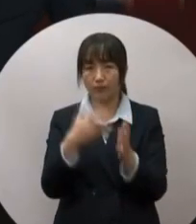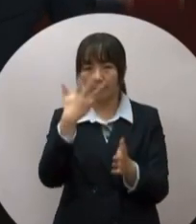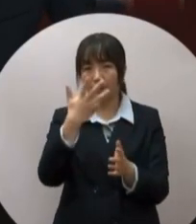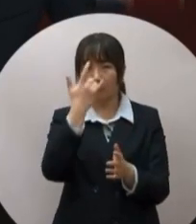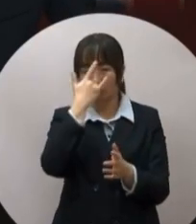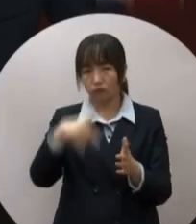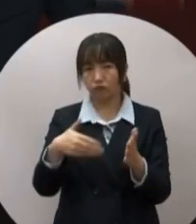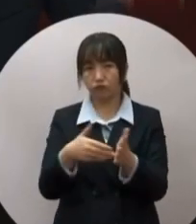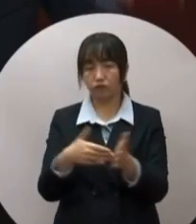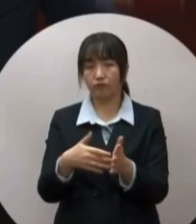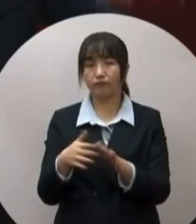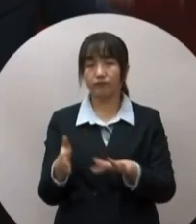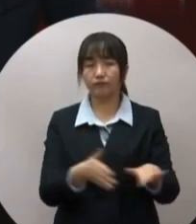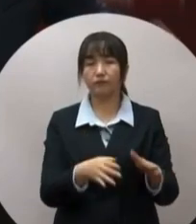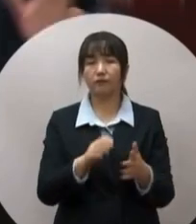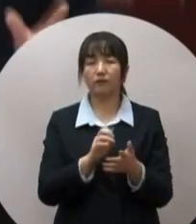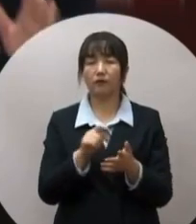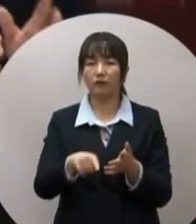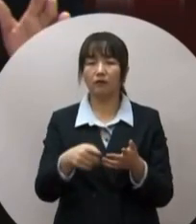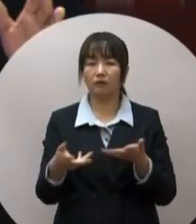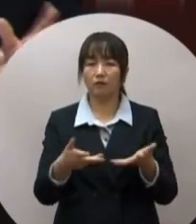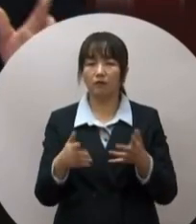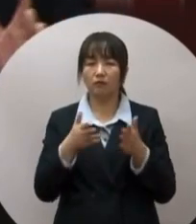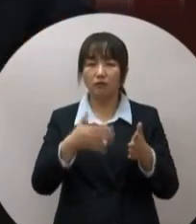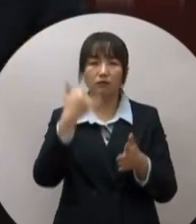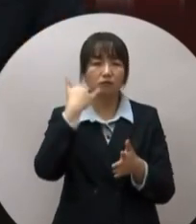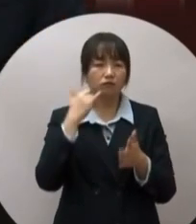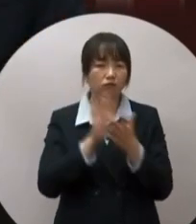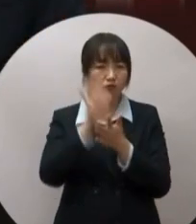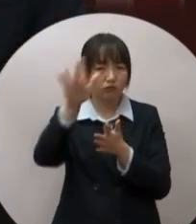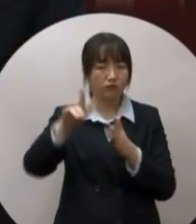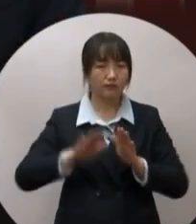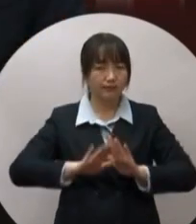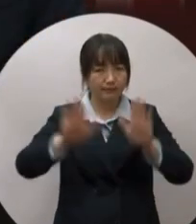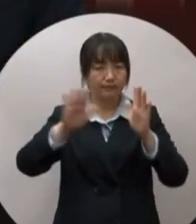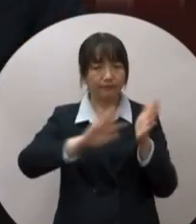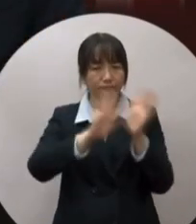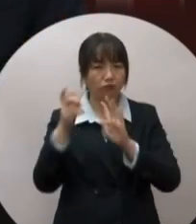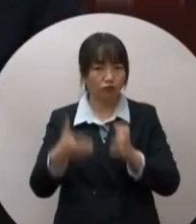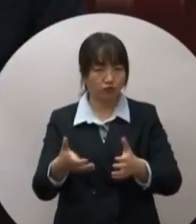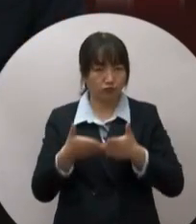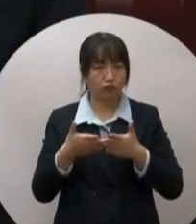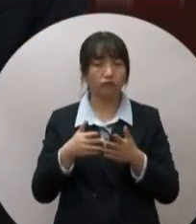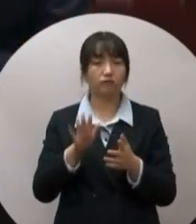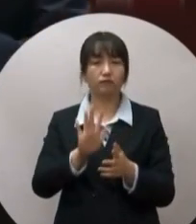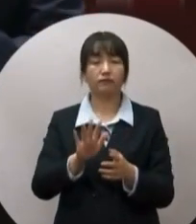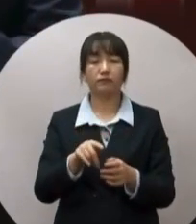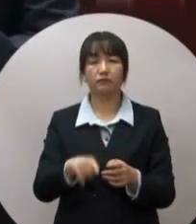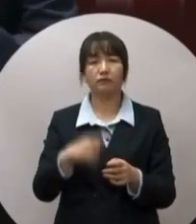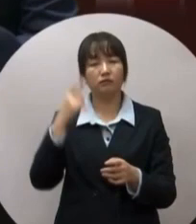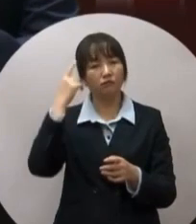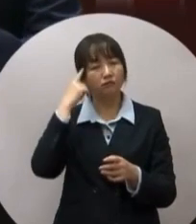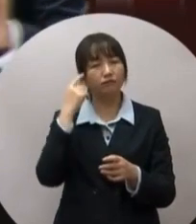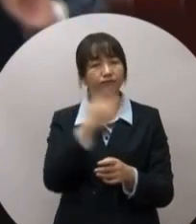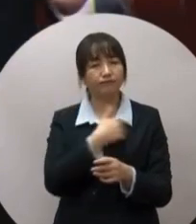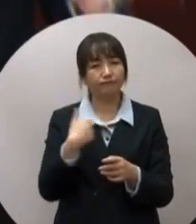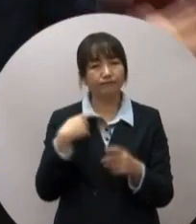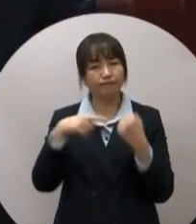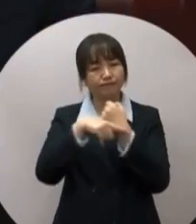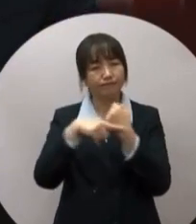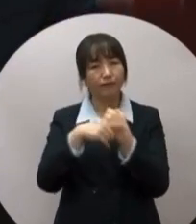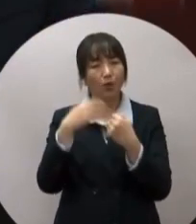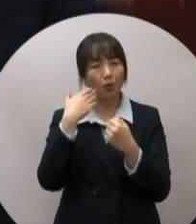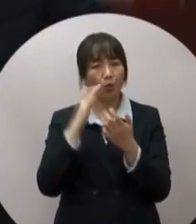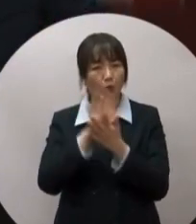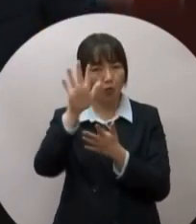那我還是要跟院長報告一下就是說因為這個事情對於基隆未來的發展是蠻重要的那我想問能不能請院長跟我們講